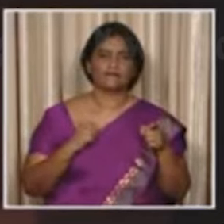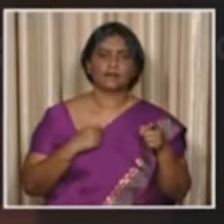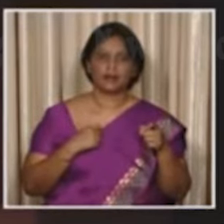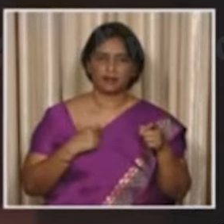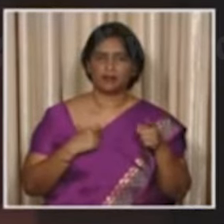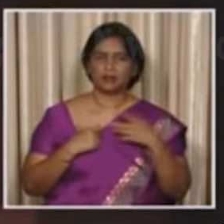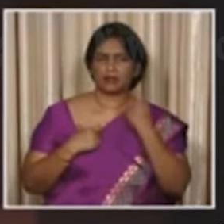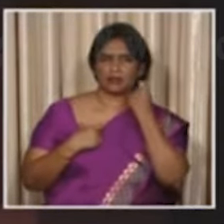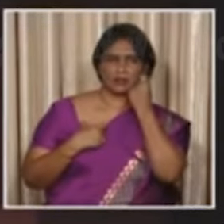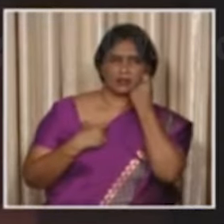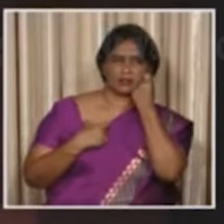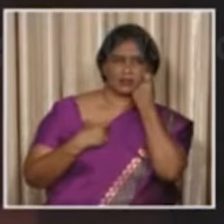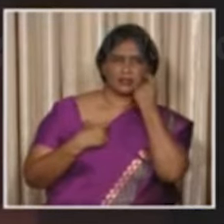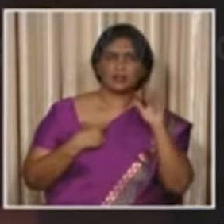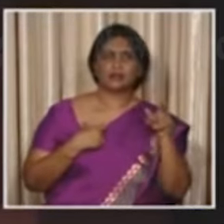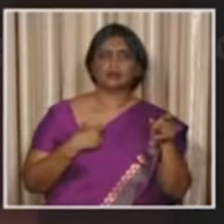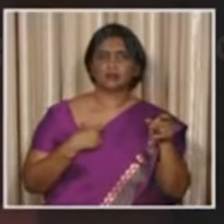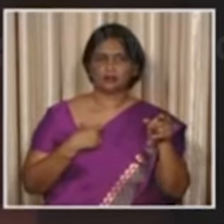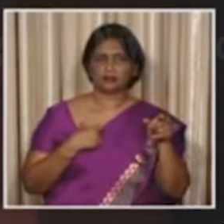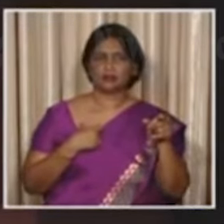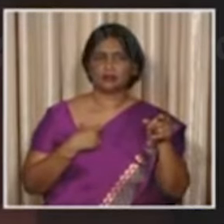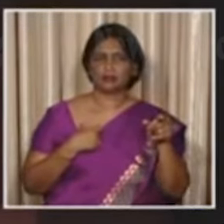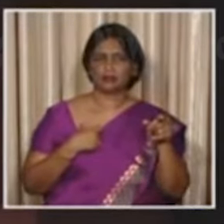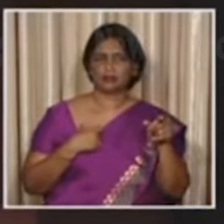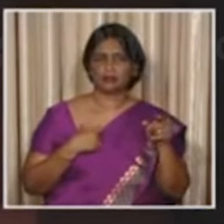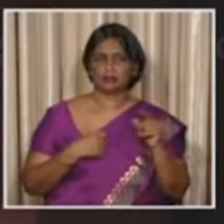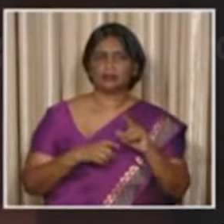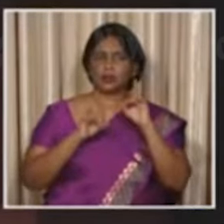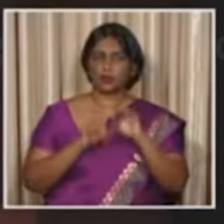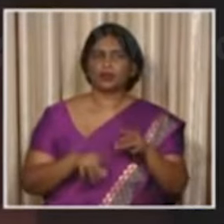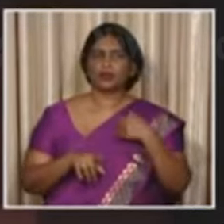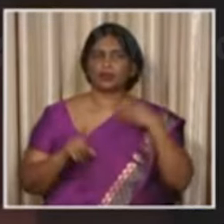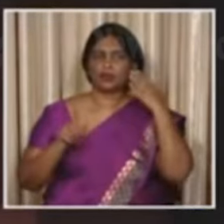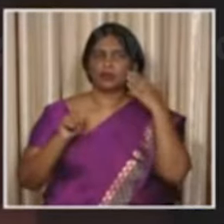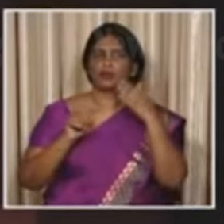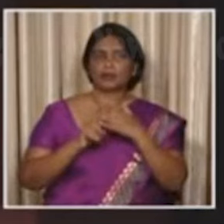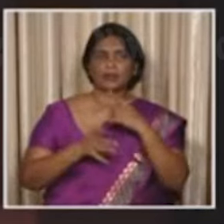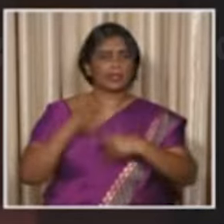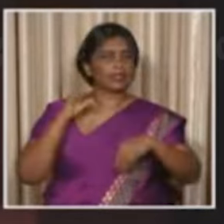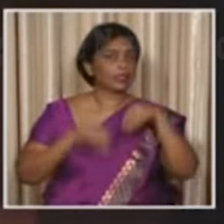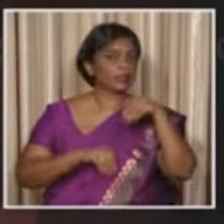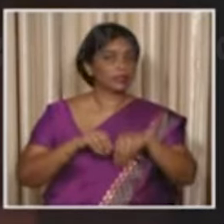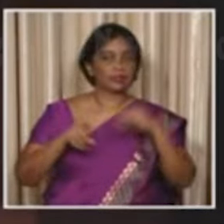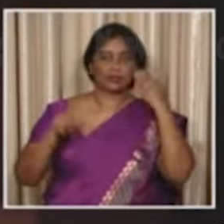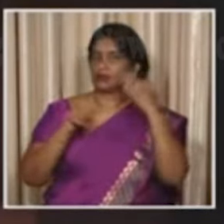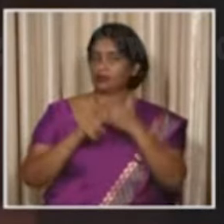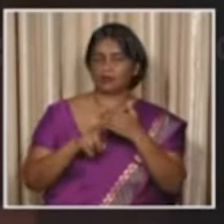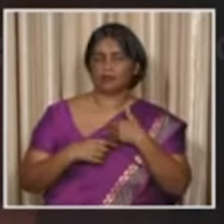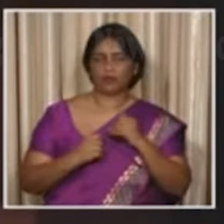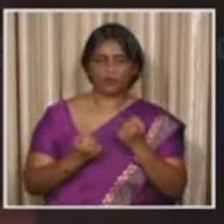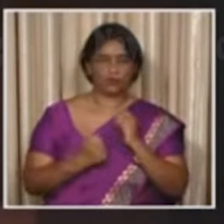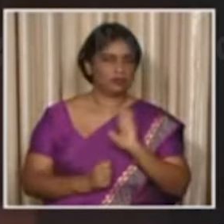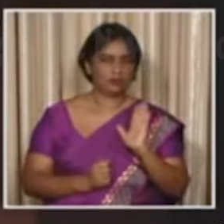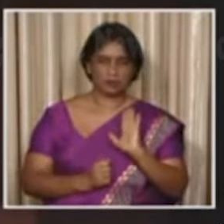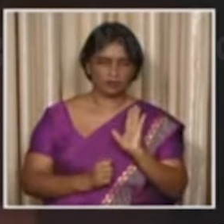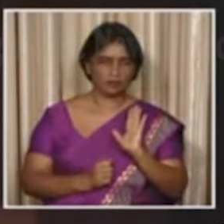ලොකු සැකසංකාවක් තිබෙනවා. ඉතින් මම මේ කාරණාව දේශපාලනීකරණය කරන්නට කිසිසේත්ම උත්සාහ කරන්නේ